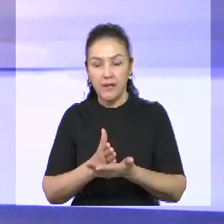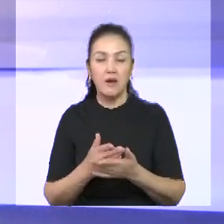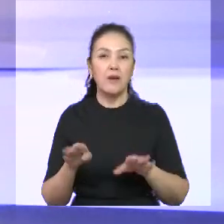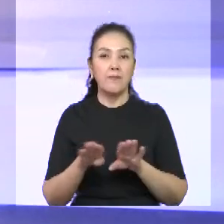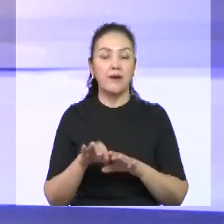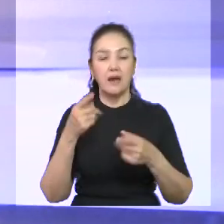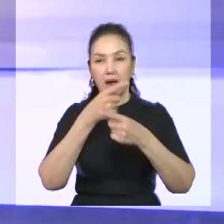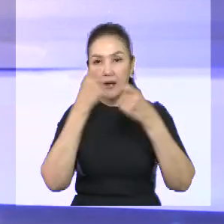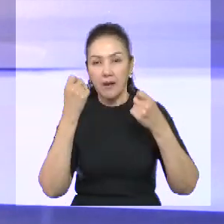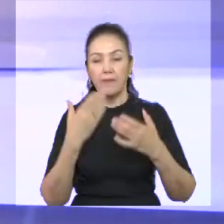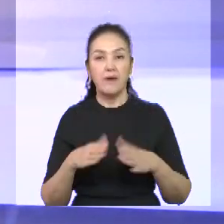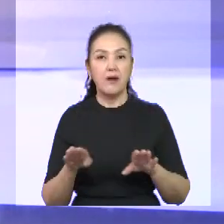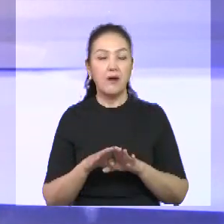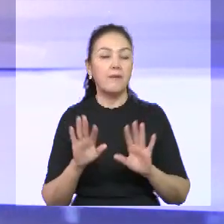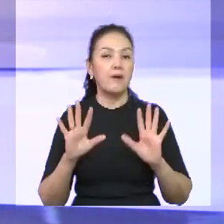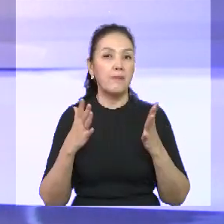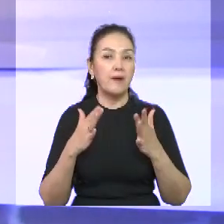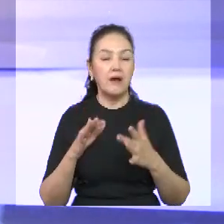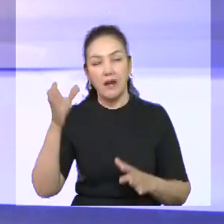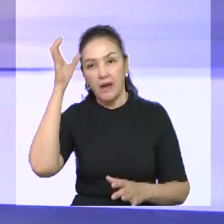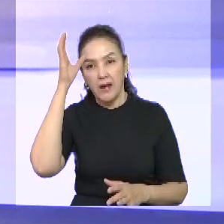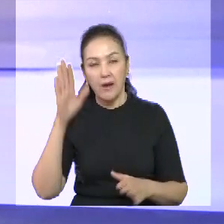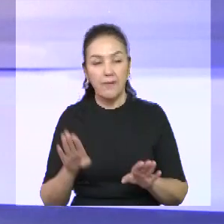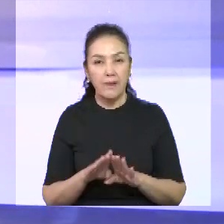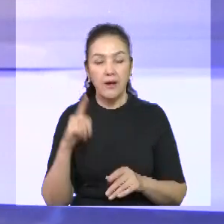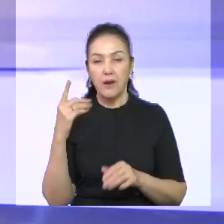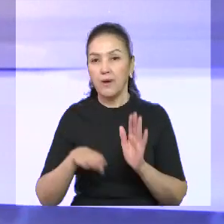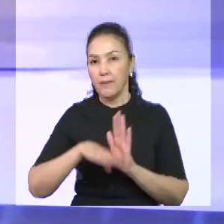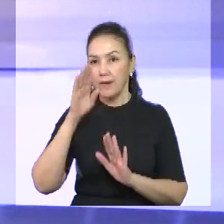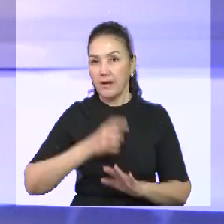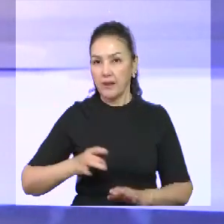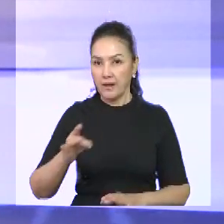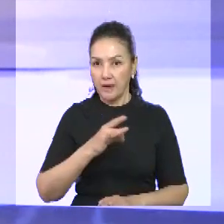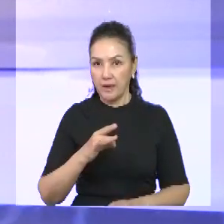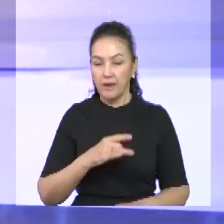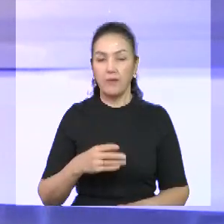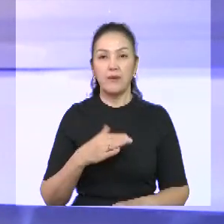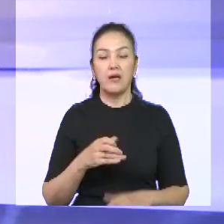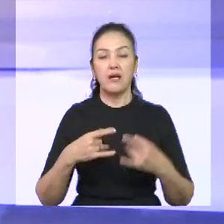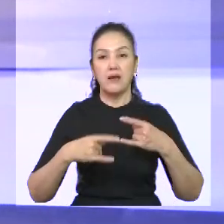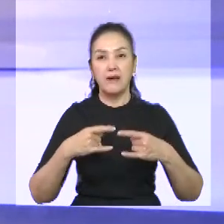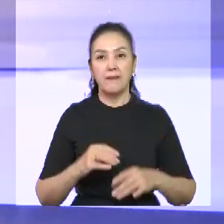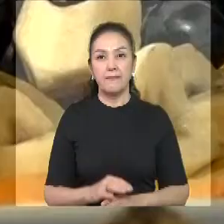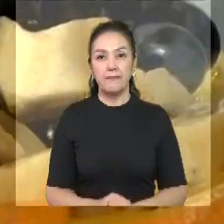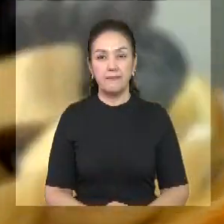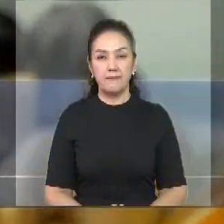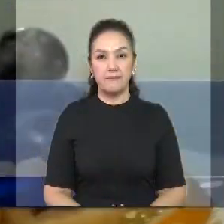том числе информационно-аналитическими, социальными и образовательными, одними из лучших в республике среди региональных телеканалов.